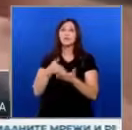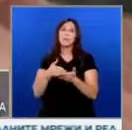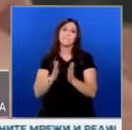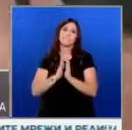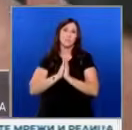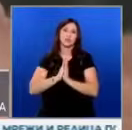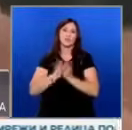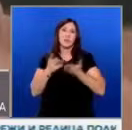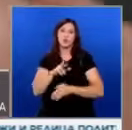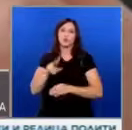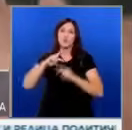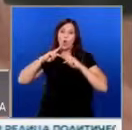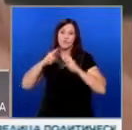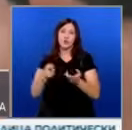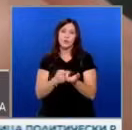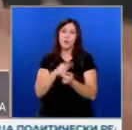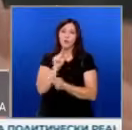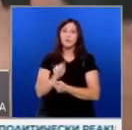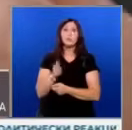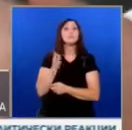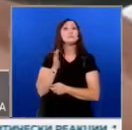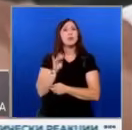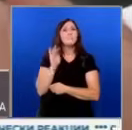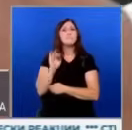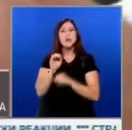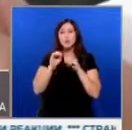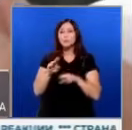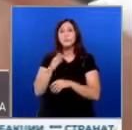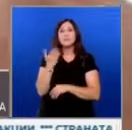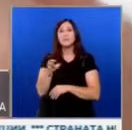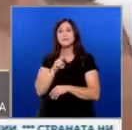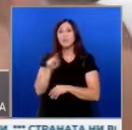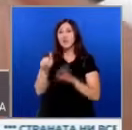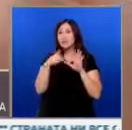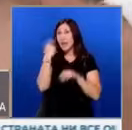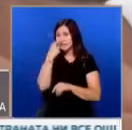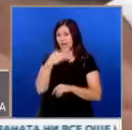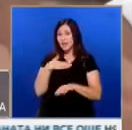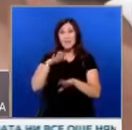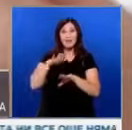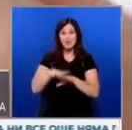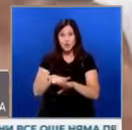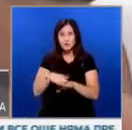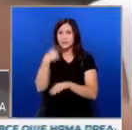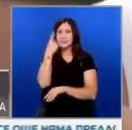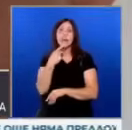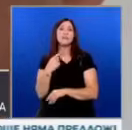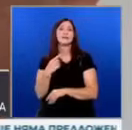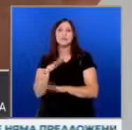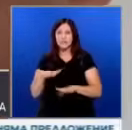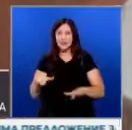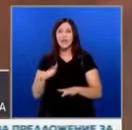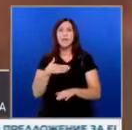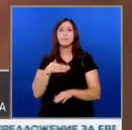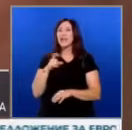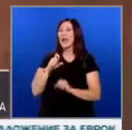призоват родителите да отговорят на няколко въпроса. Дали биха допуснали тези 26 лица да имат досег с децата им и дали имат